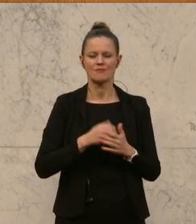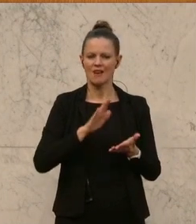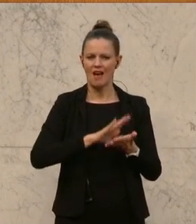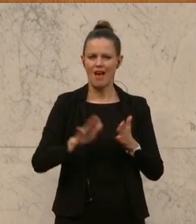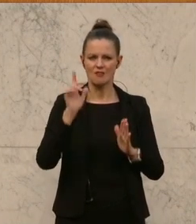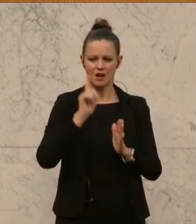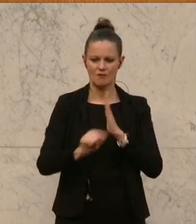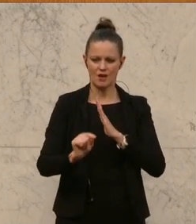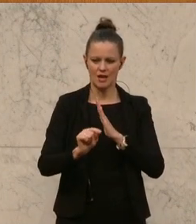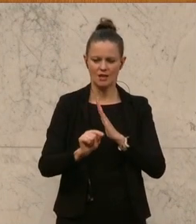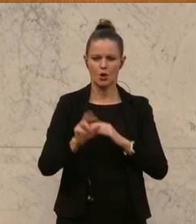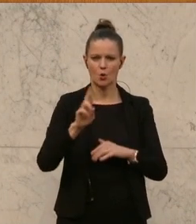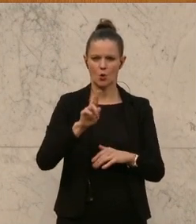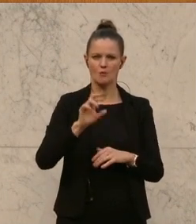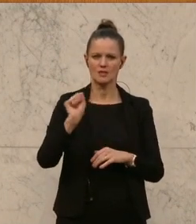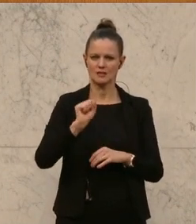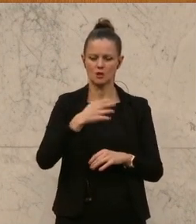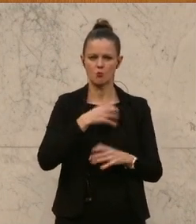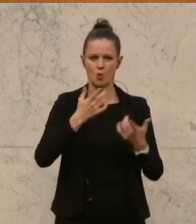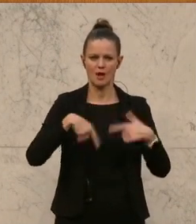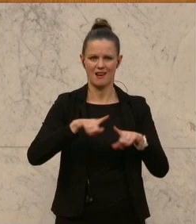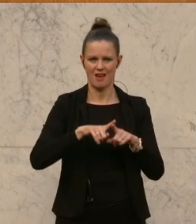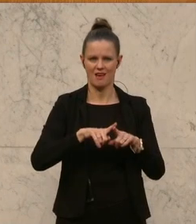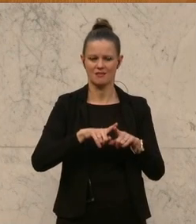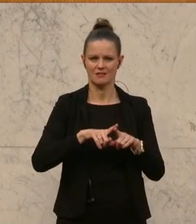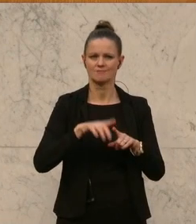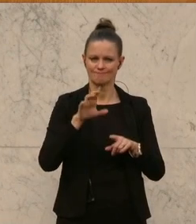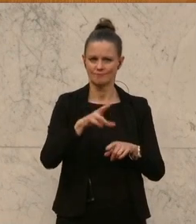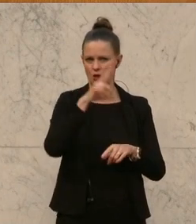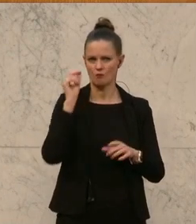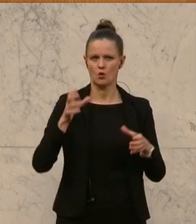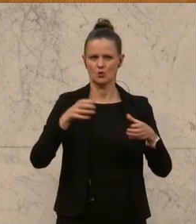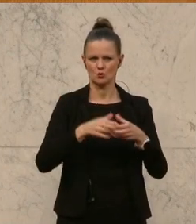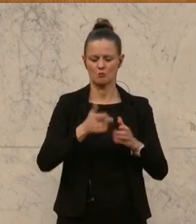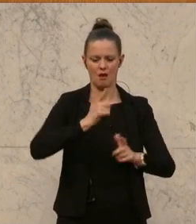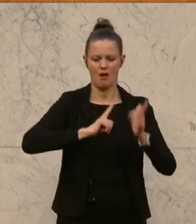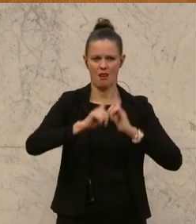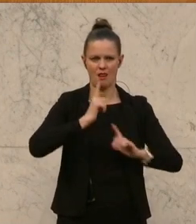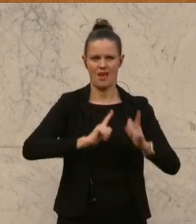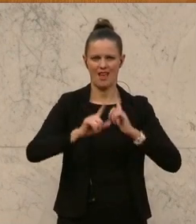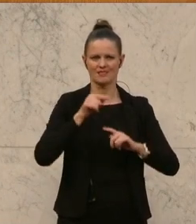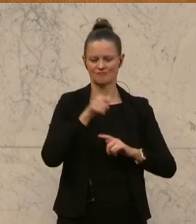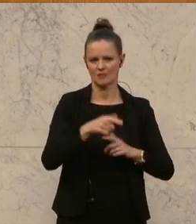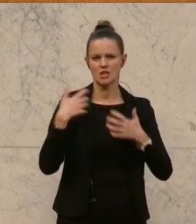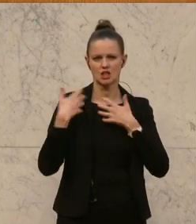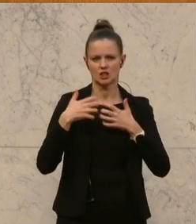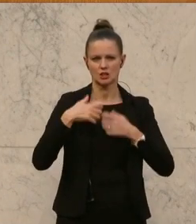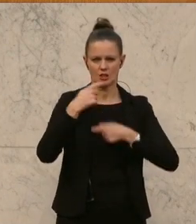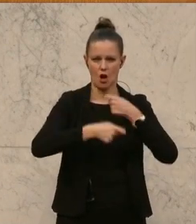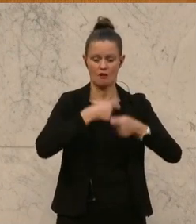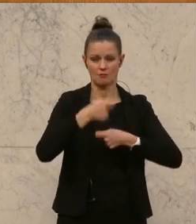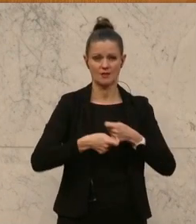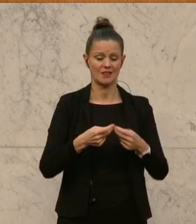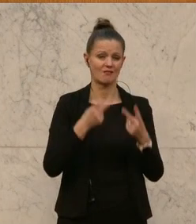den Versuch unternimmt, die Geschichte dieser leidgeprüften Volksgruppe aufzuarbeiten. Und das ist ein wichtiger Aspekt auch unserer